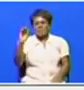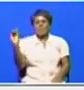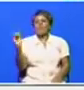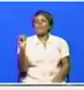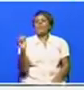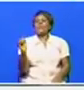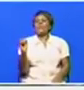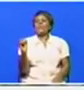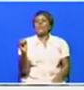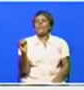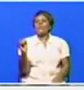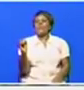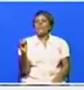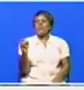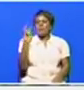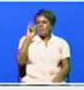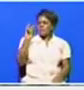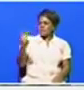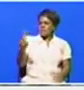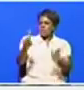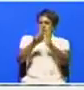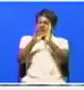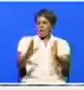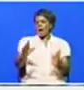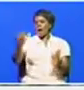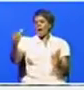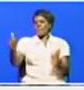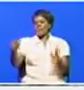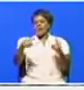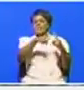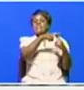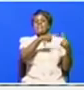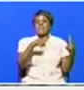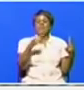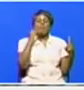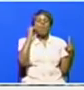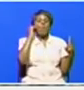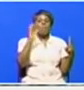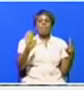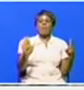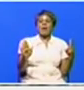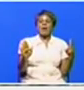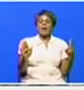la kutatanisha. Tulishamuona mwanasheria mwenzetu mwingine makosa aliuawa nyumbani kwake.